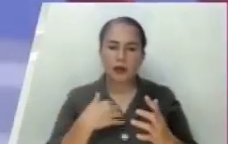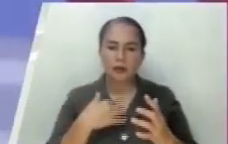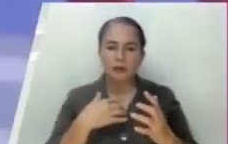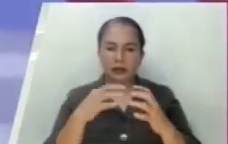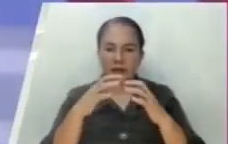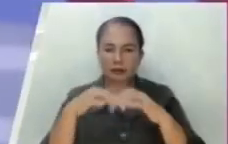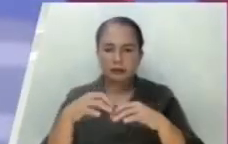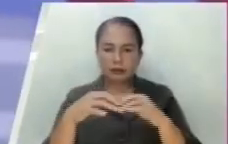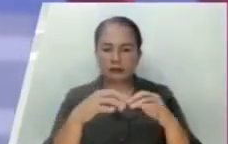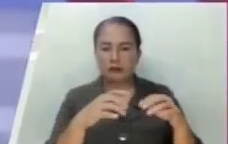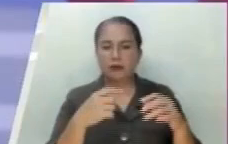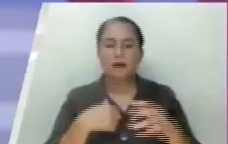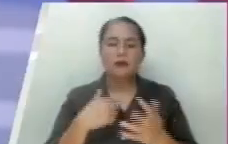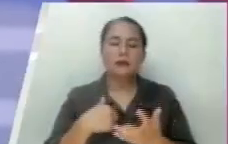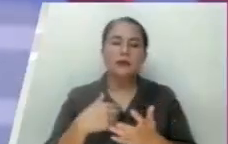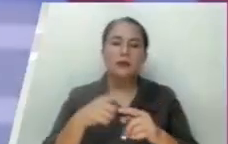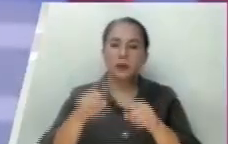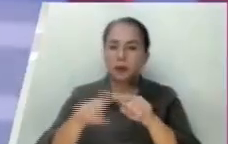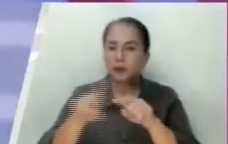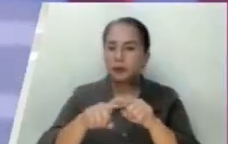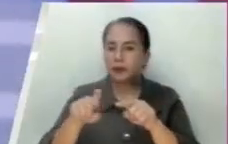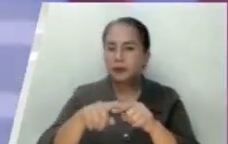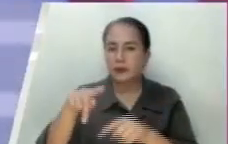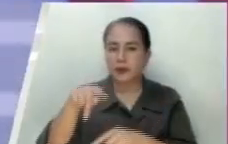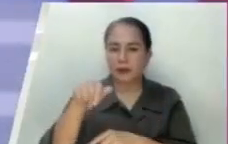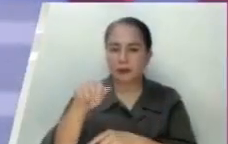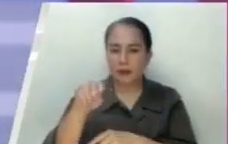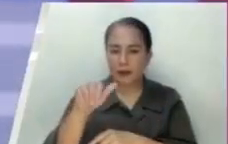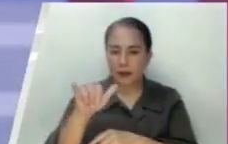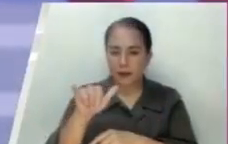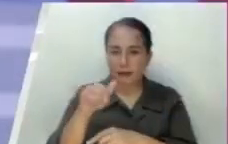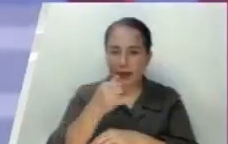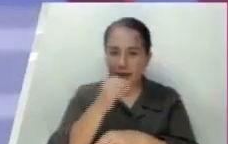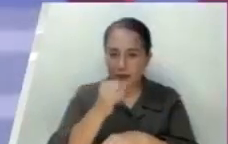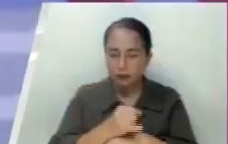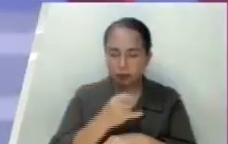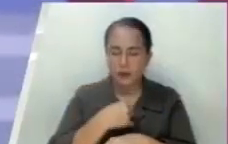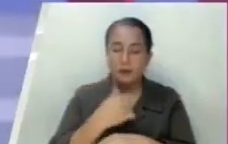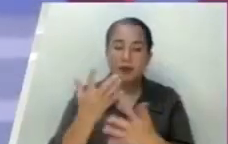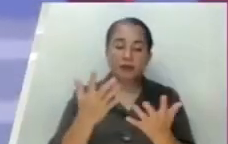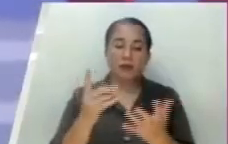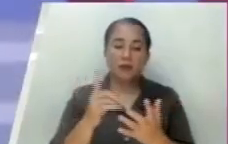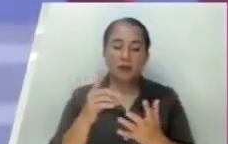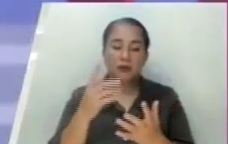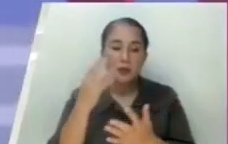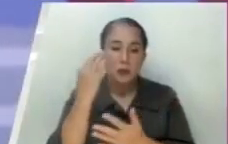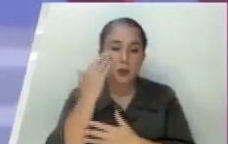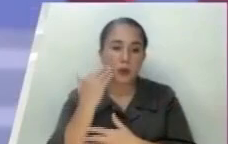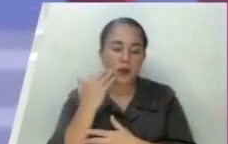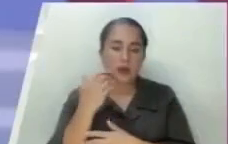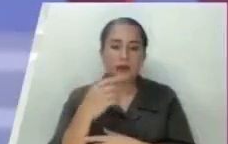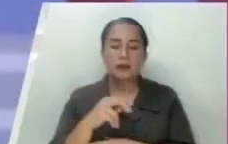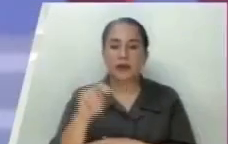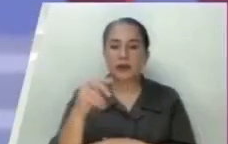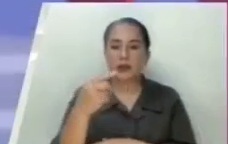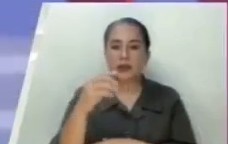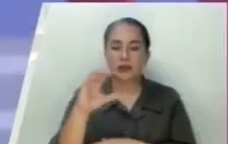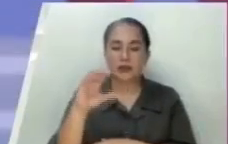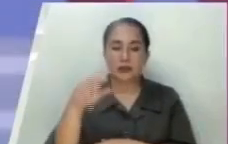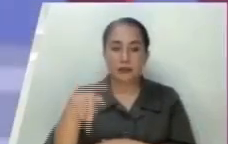sa isla ng Panay at isa sa mga Inaalam eh posibleng kakulangan umano ng national Grid Corporation of the